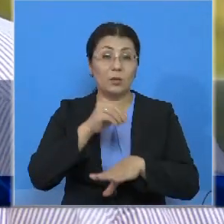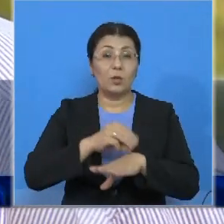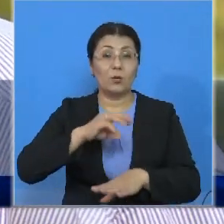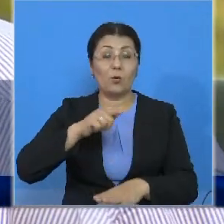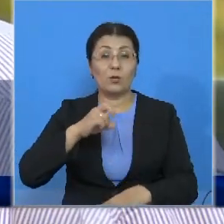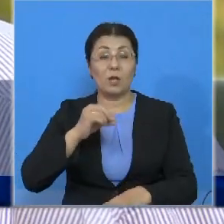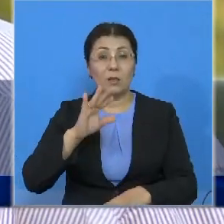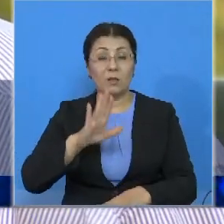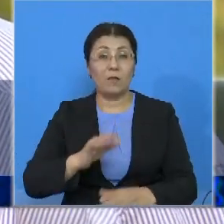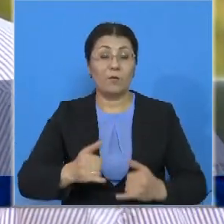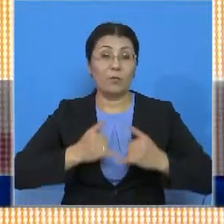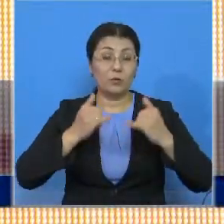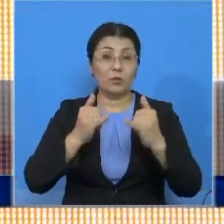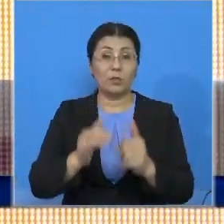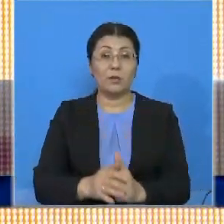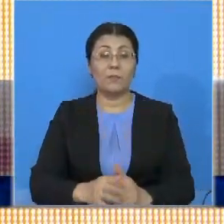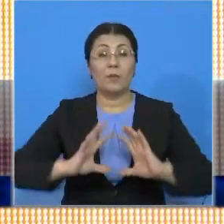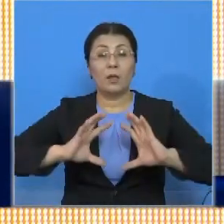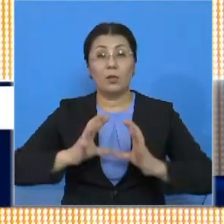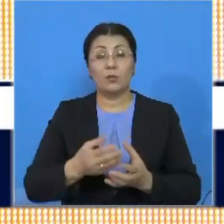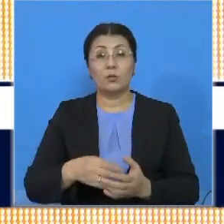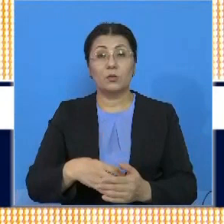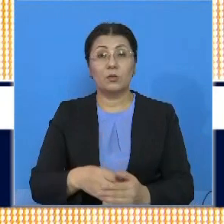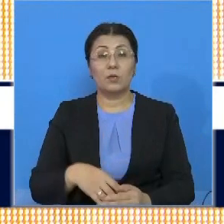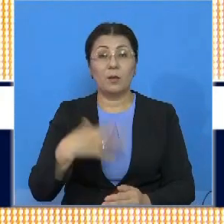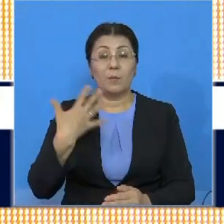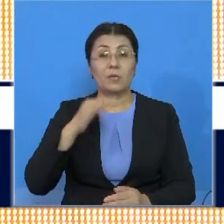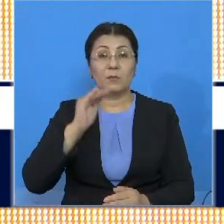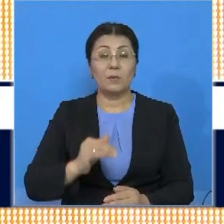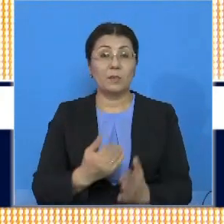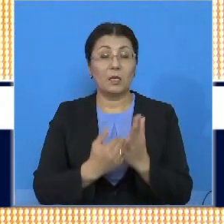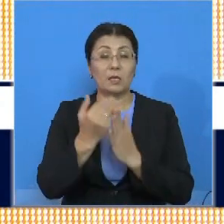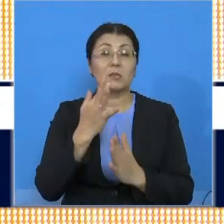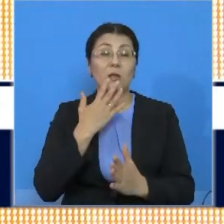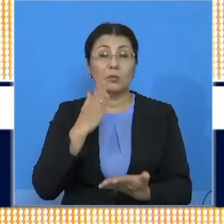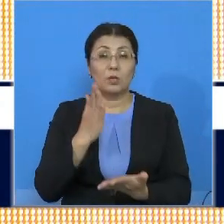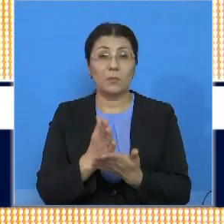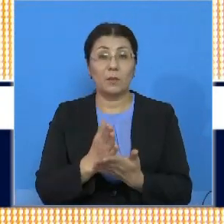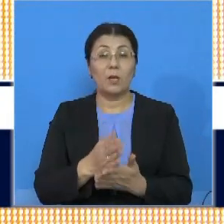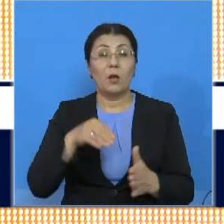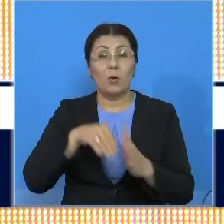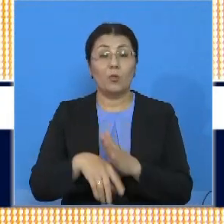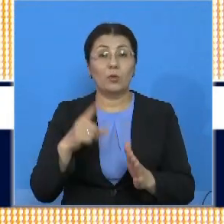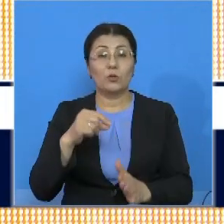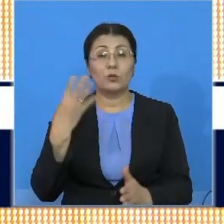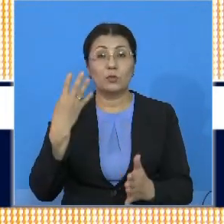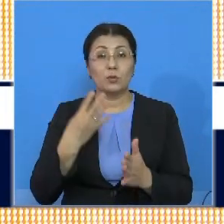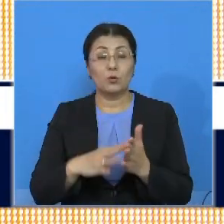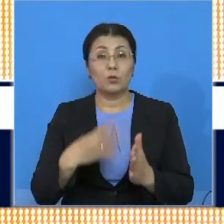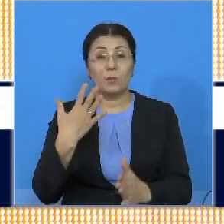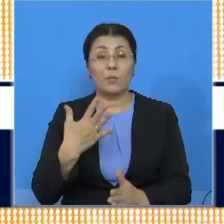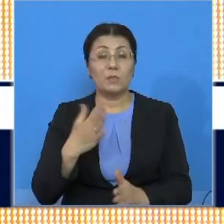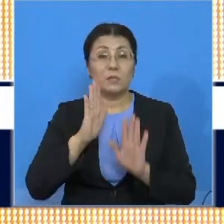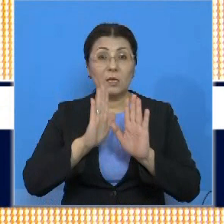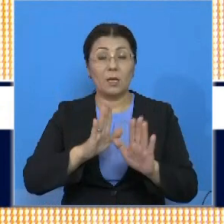Тоғжанов жиналғандарды құттықтады. Дүние жүзінде 5000-ден аса ұлттар болатын болса, оның 195-інде ғана мемлекет